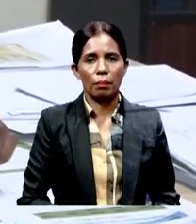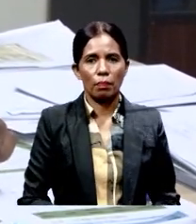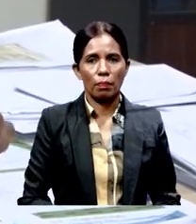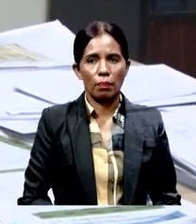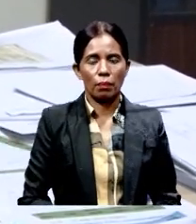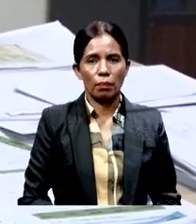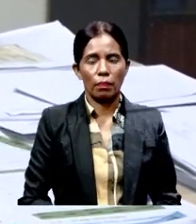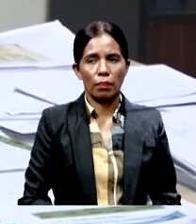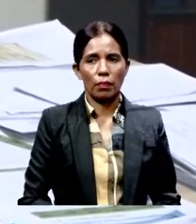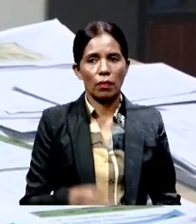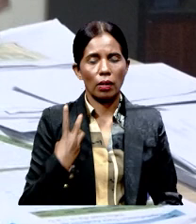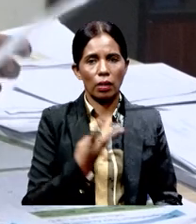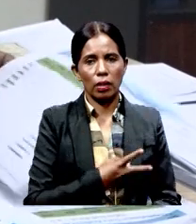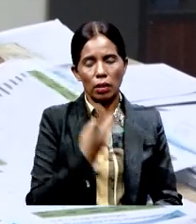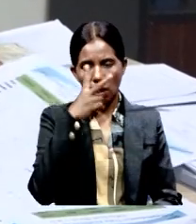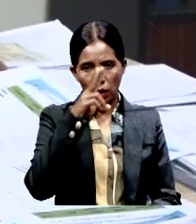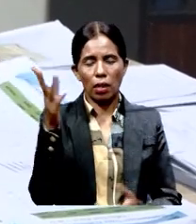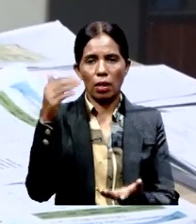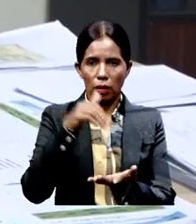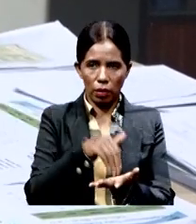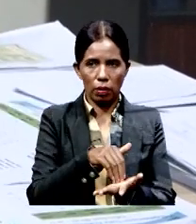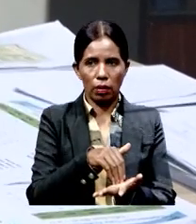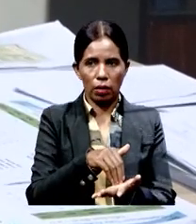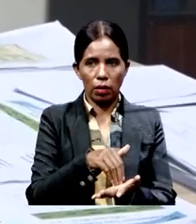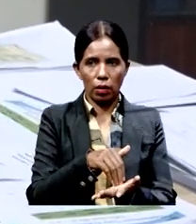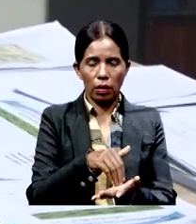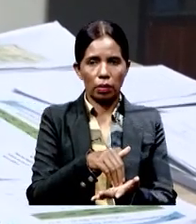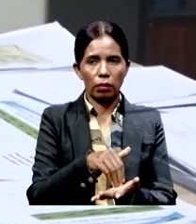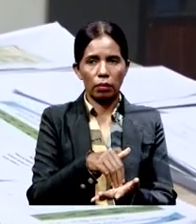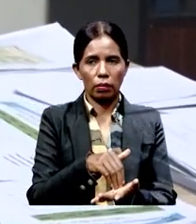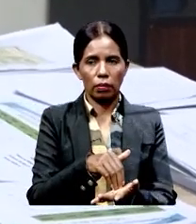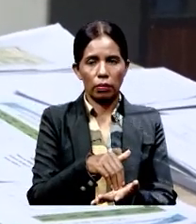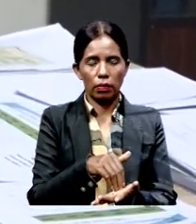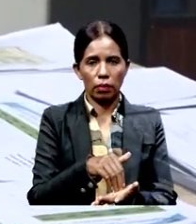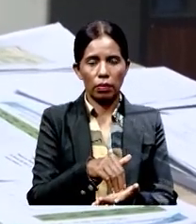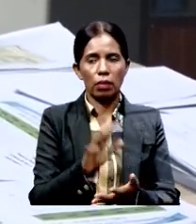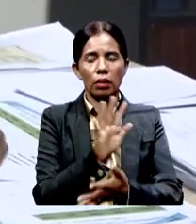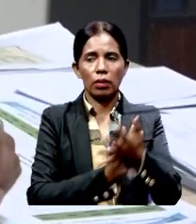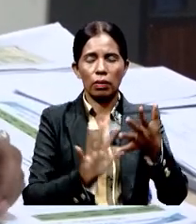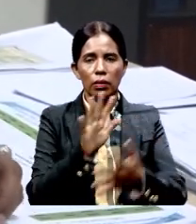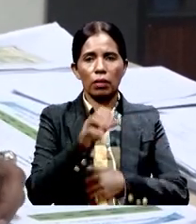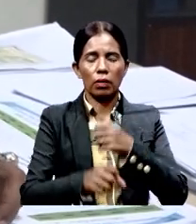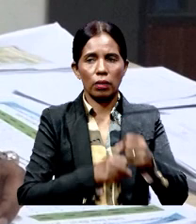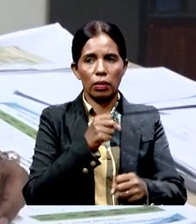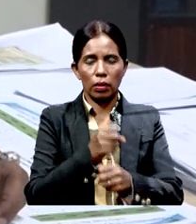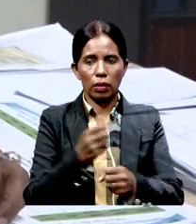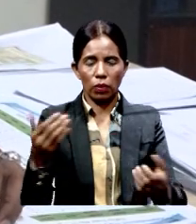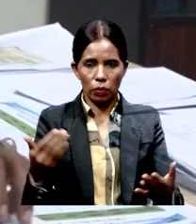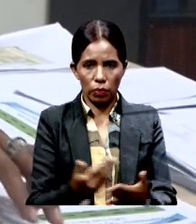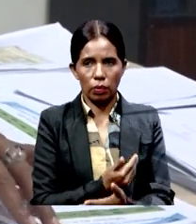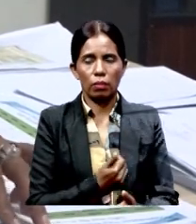i itahare fila fali ba iha dua iha selebrasau tinan fong